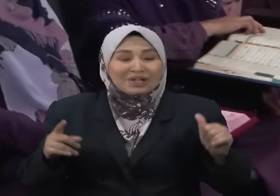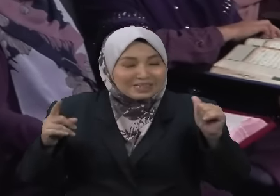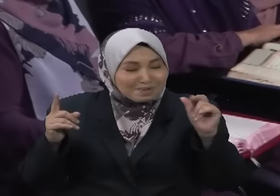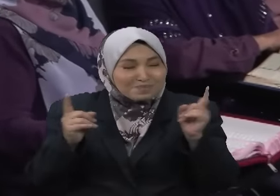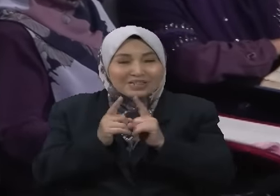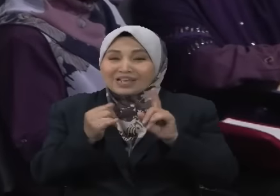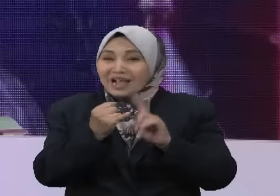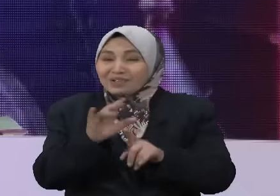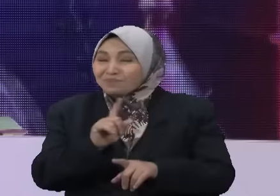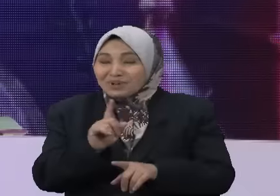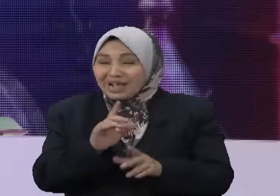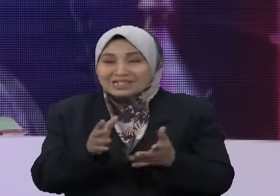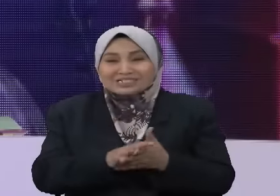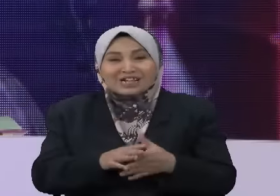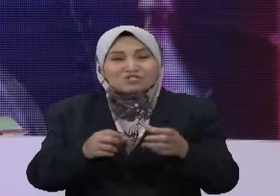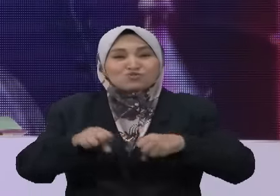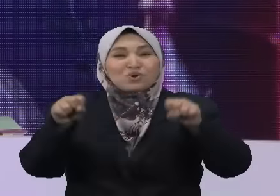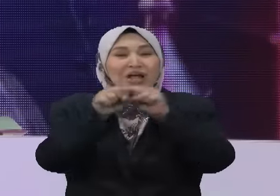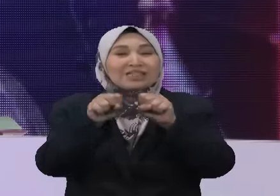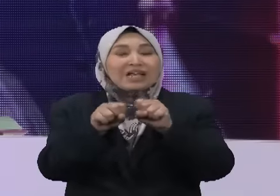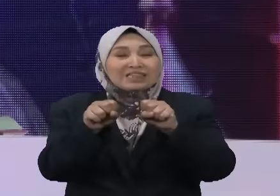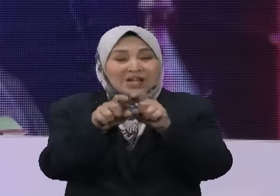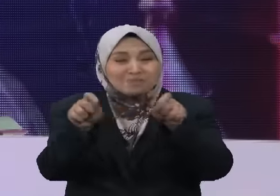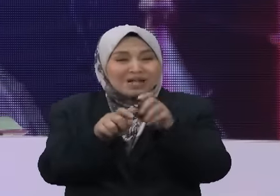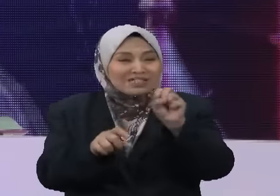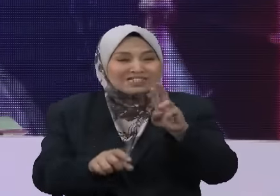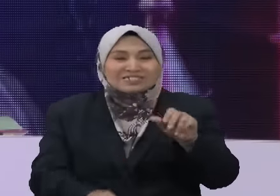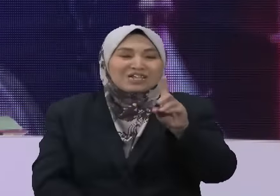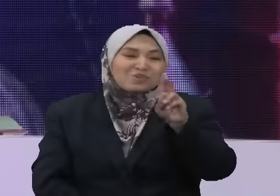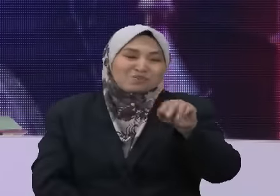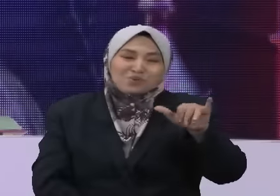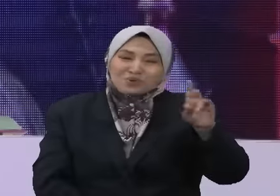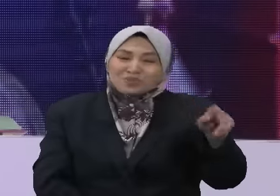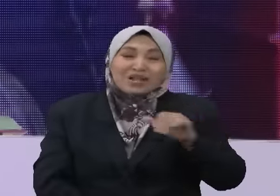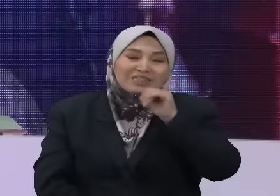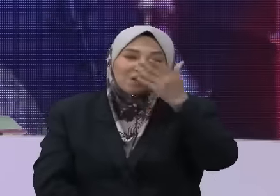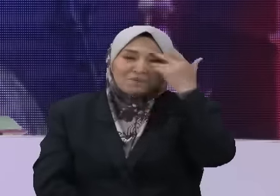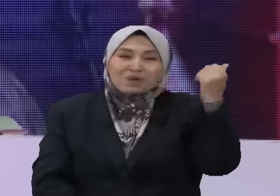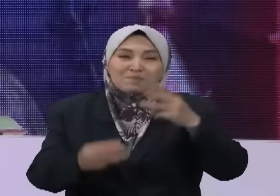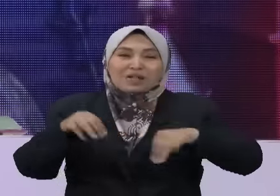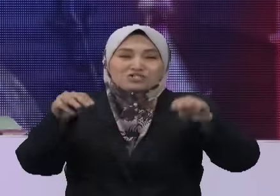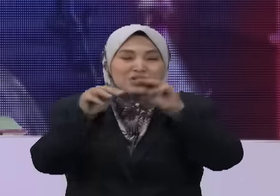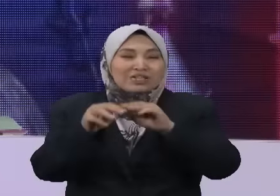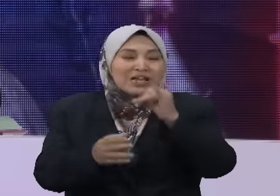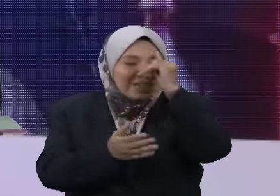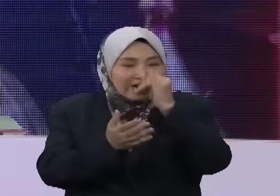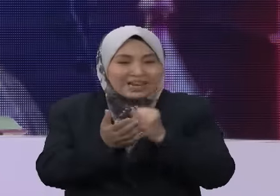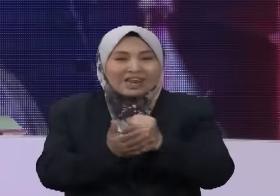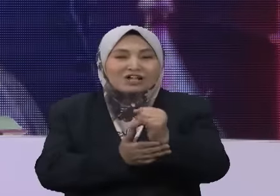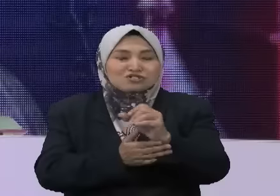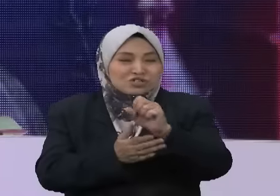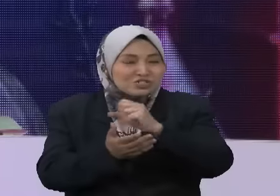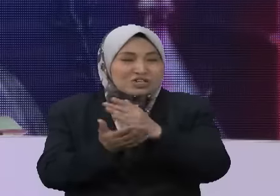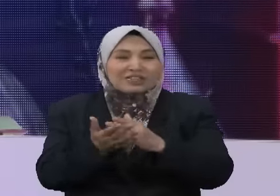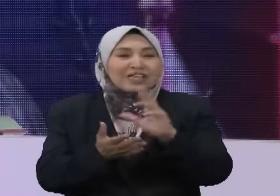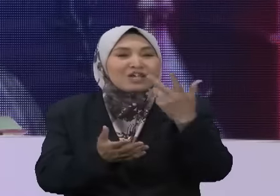ya oke suu Taman seri duyong dan tak jumpa buat masjid Al al-ikhlas seksyen